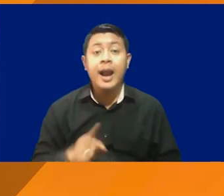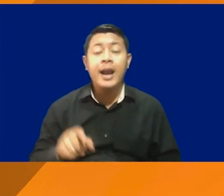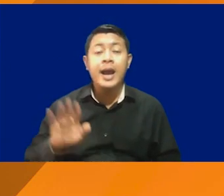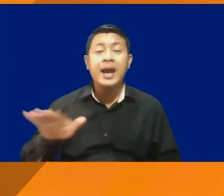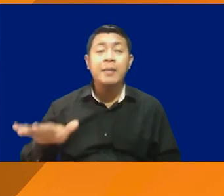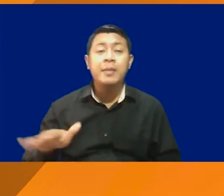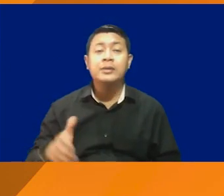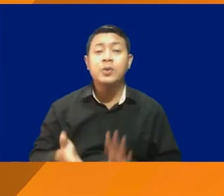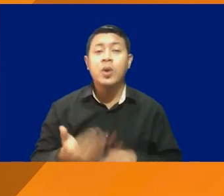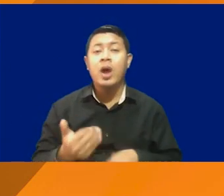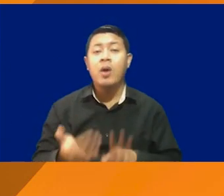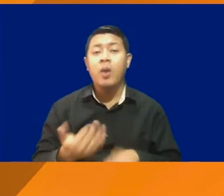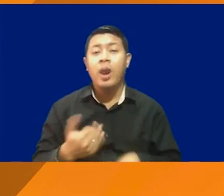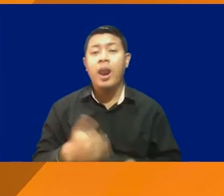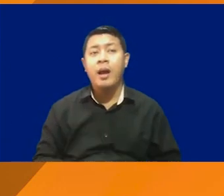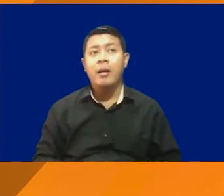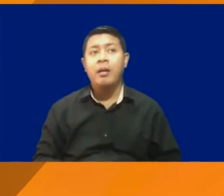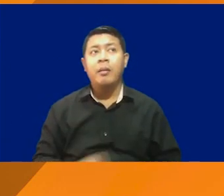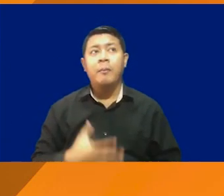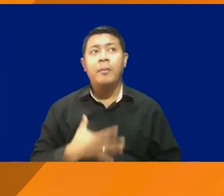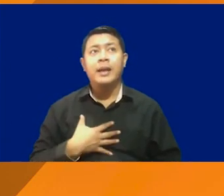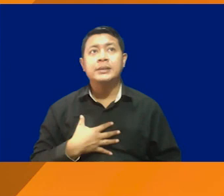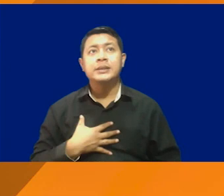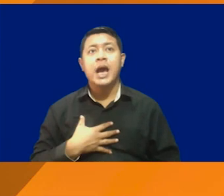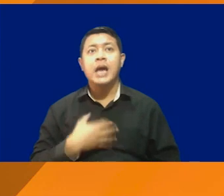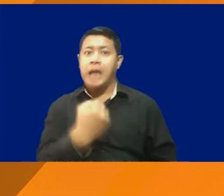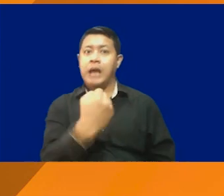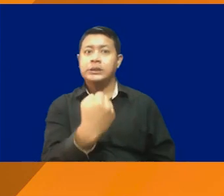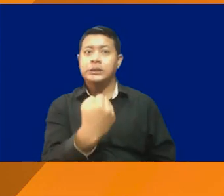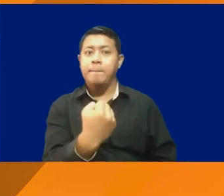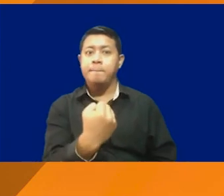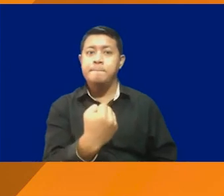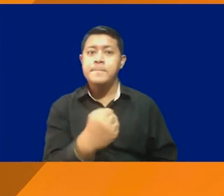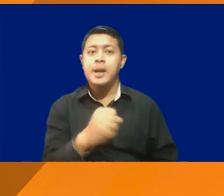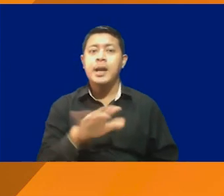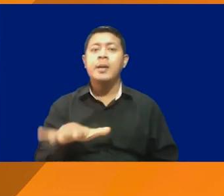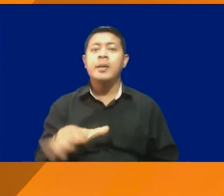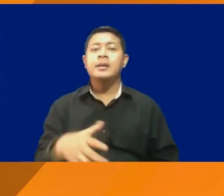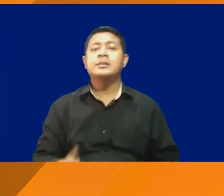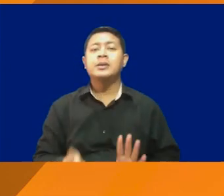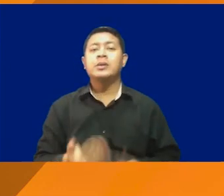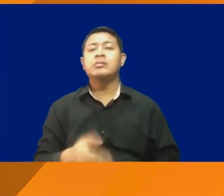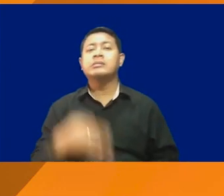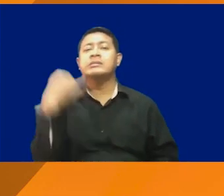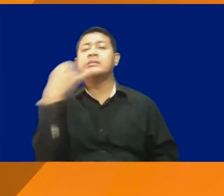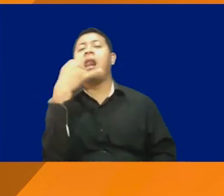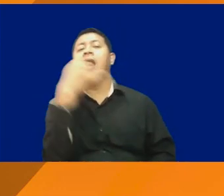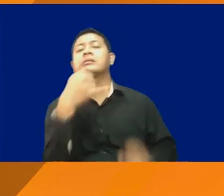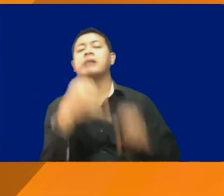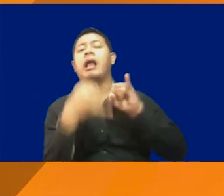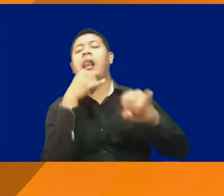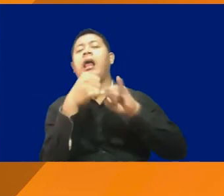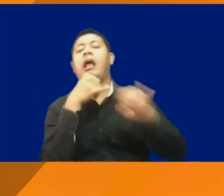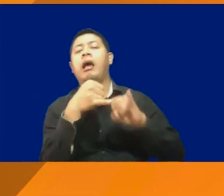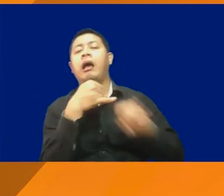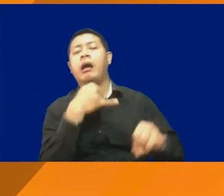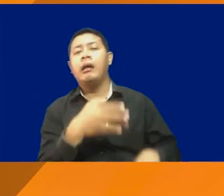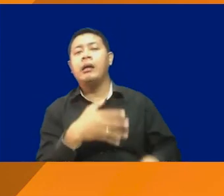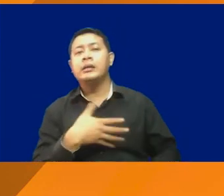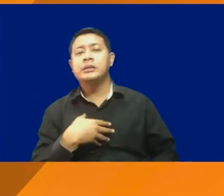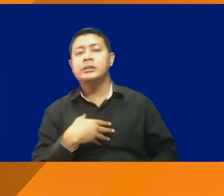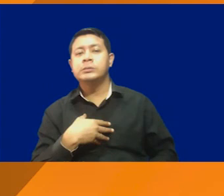Apa sebabnya? Karena anak remaja ini seringkali mengalami diancam. Anak remaja ini